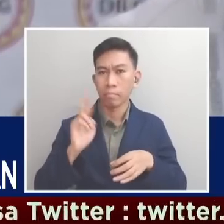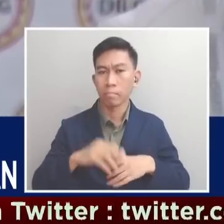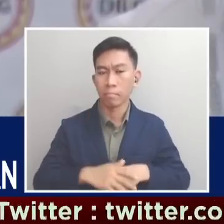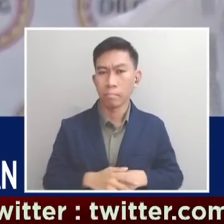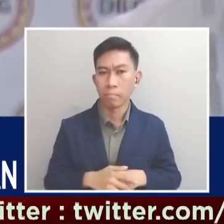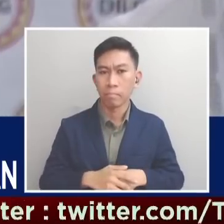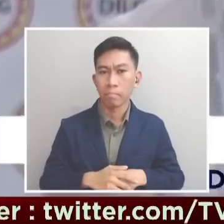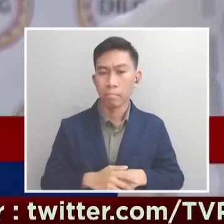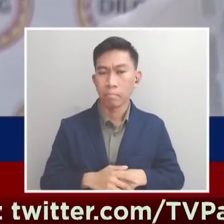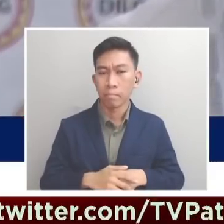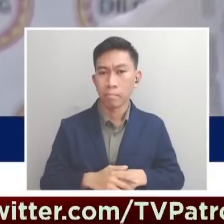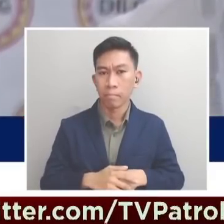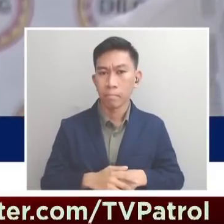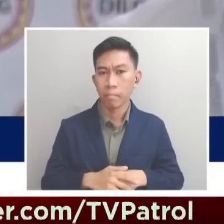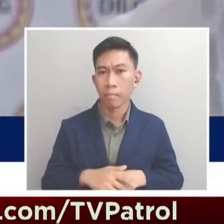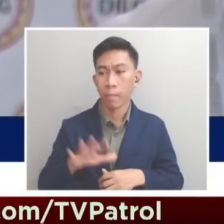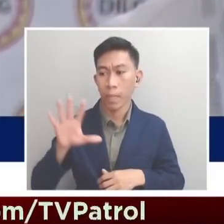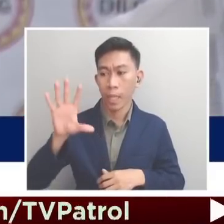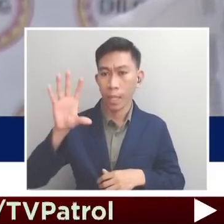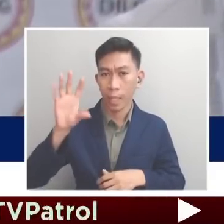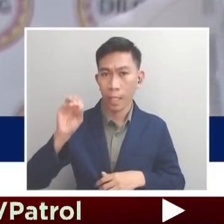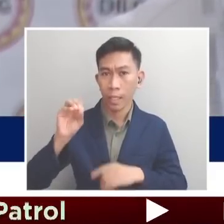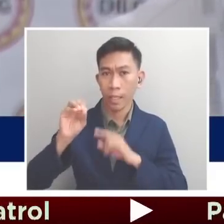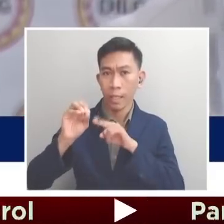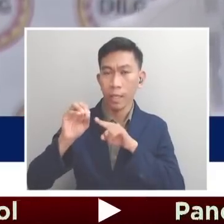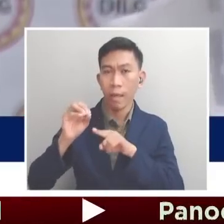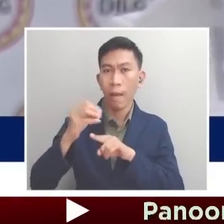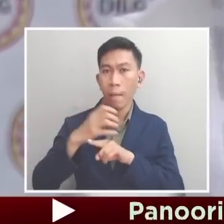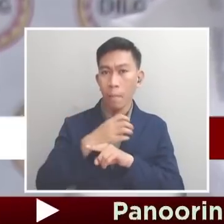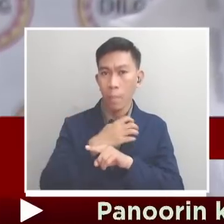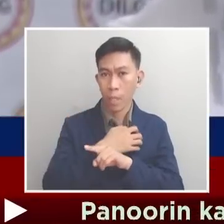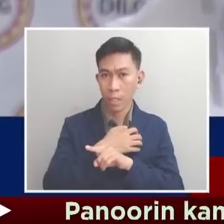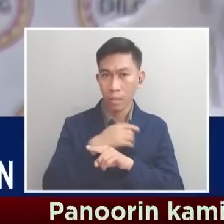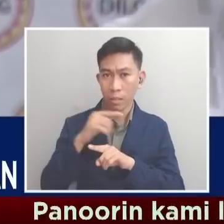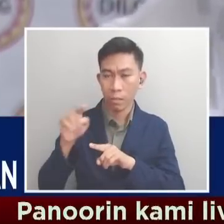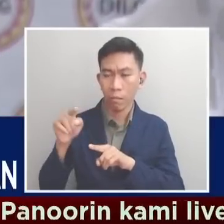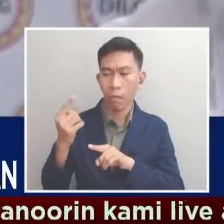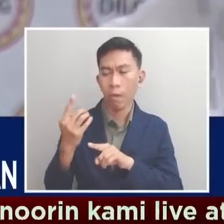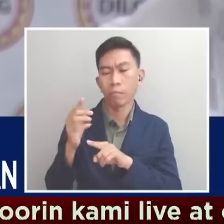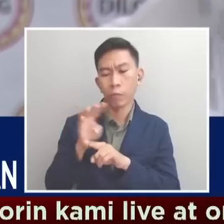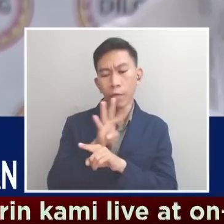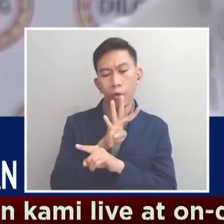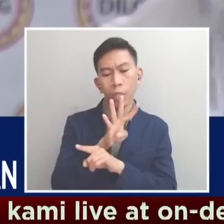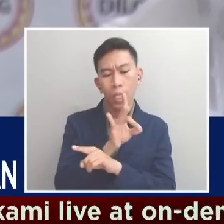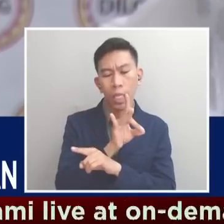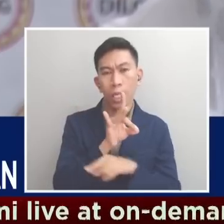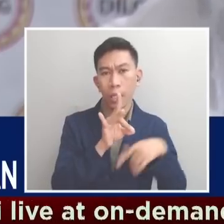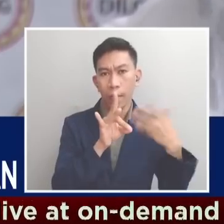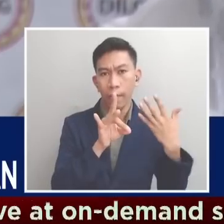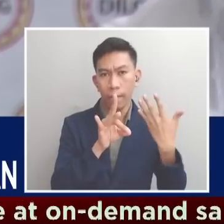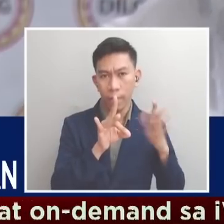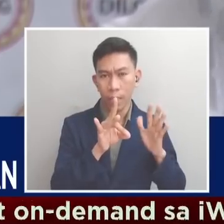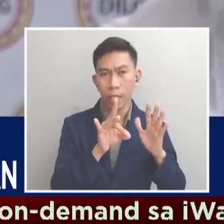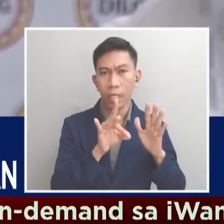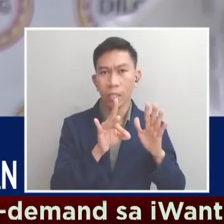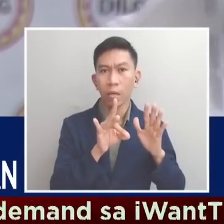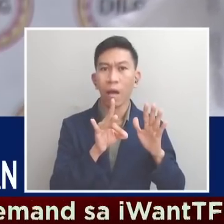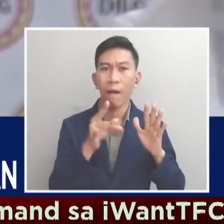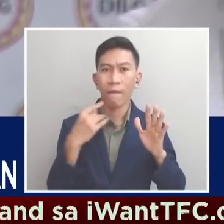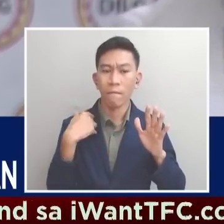Of these 50 respondents, 48 appeared on the CCTV video and